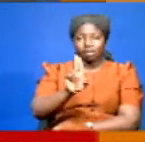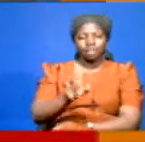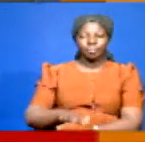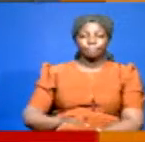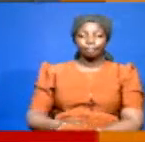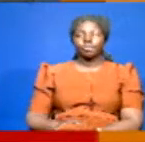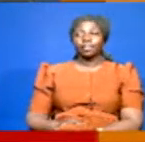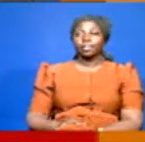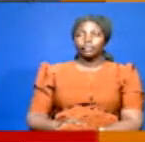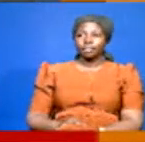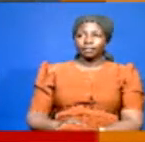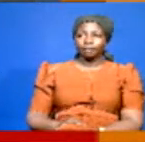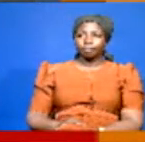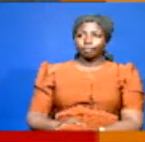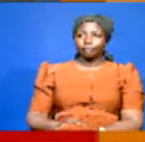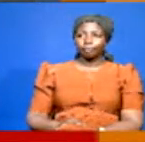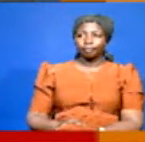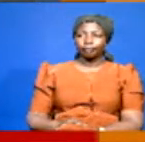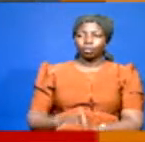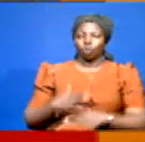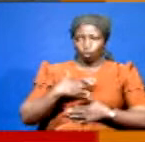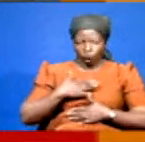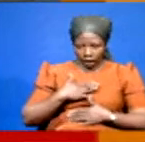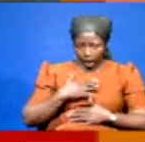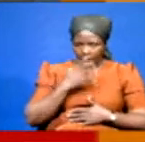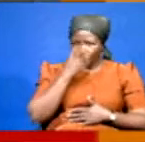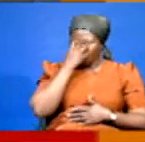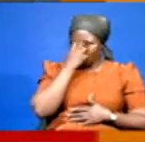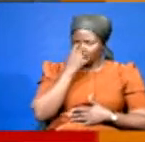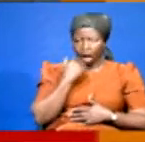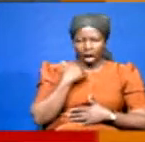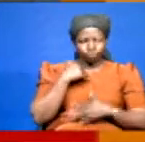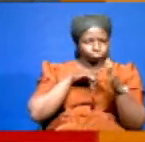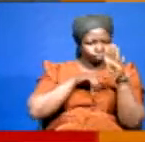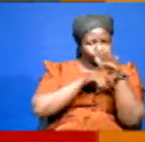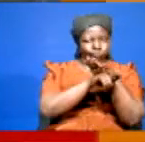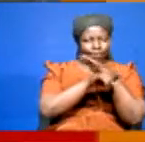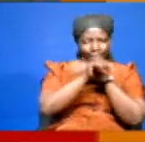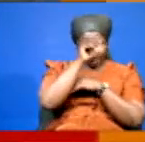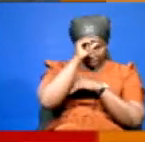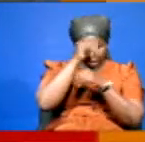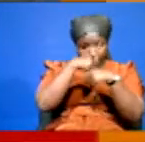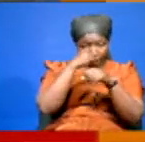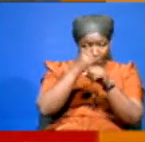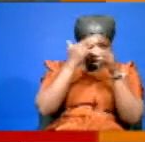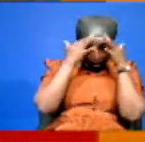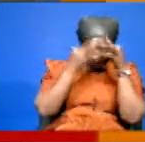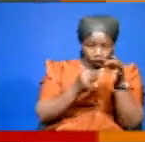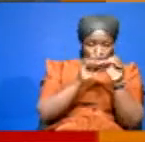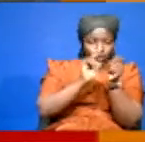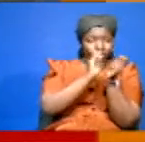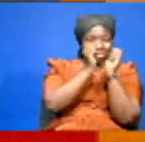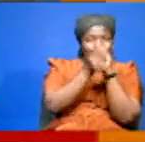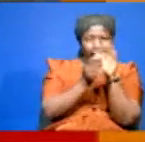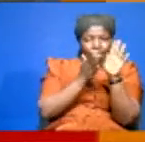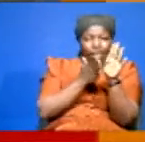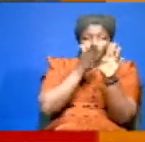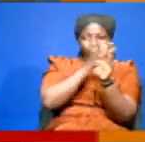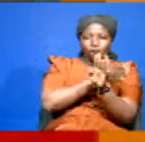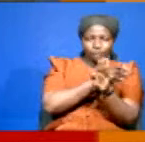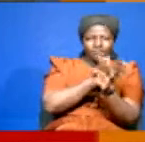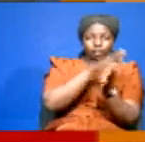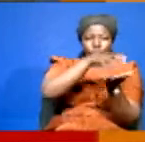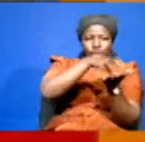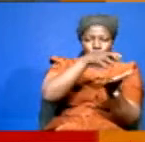kwamba Mheshimiwa Ruto ameingia katika serikali na akafanya uamuzi wa kubadilisha yale yaliyokuwa pale awali, na badala